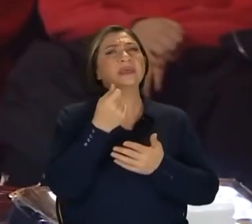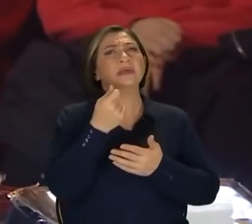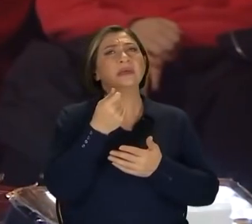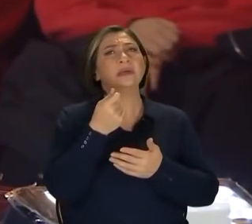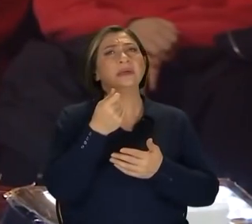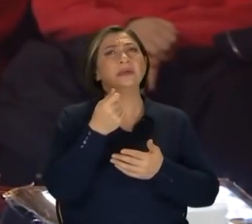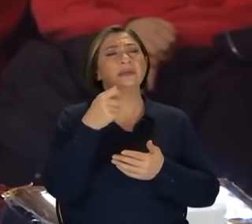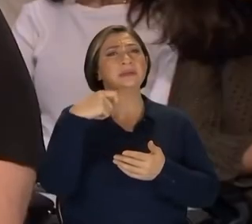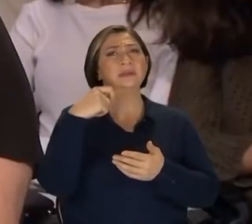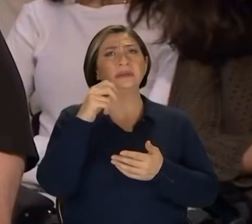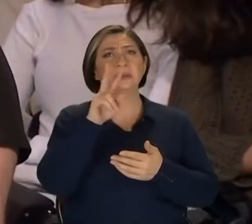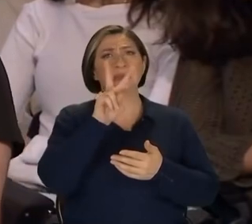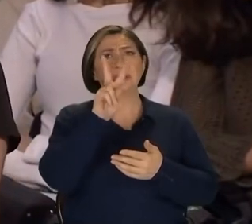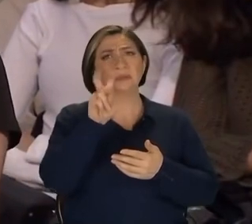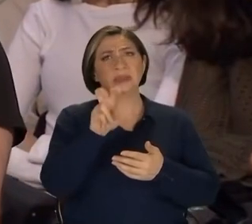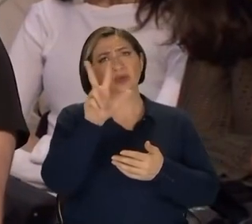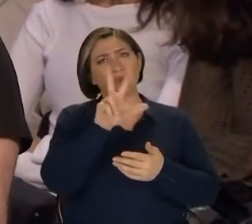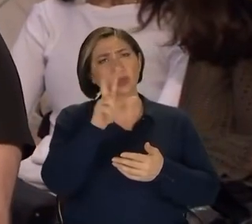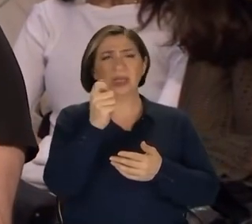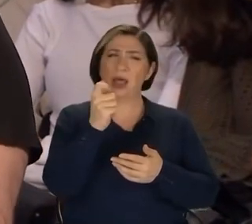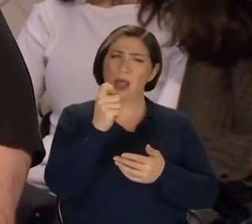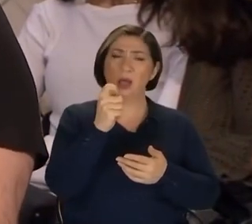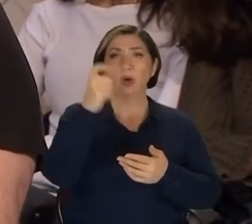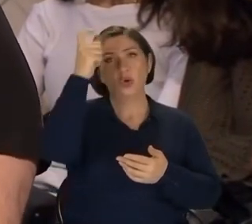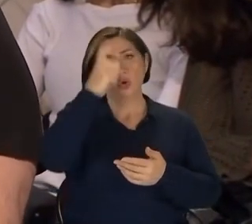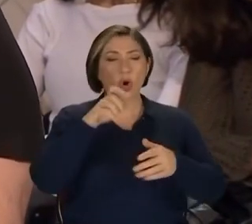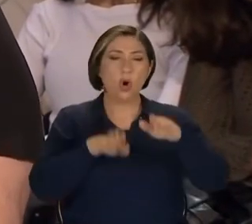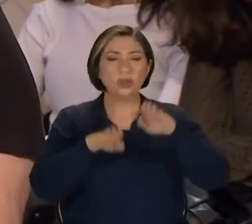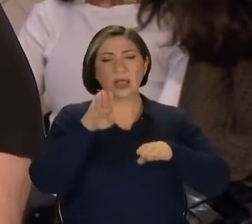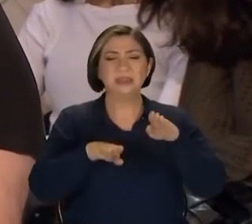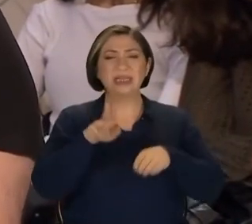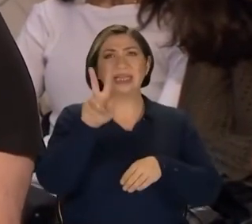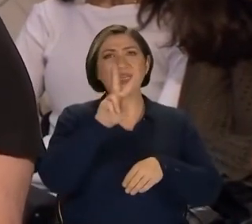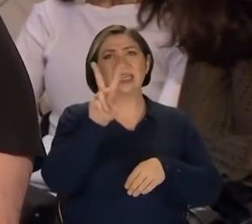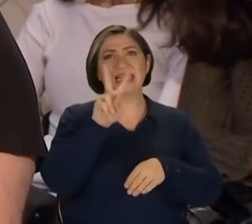sinema bileti yani 28 ortalaması... 28 lira 30 lira. Yani Türkiye ortalaması galiba